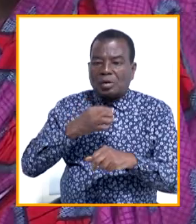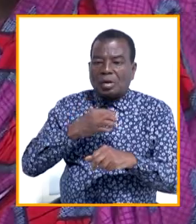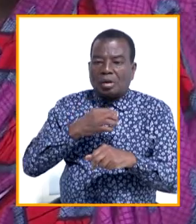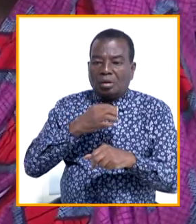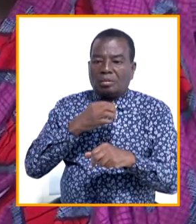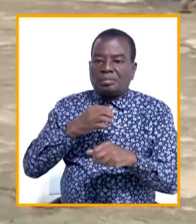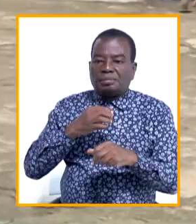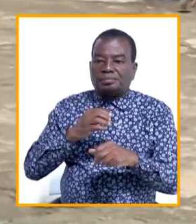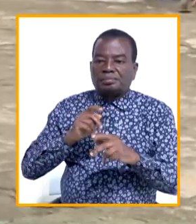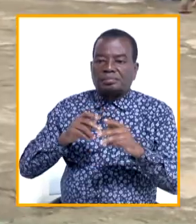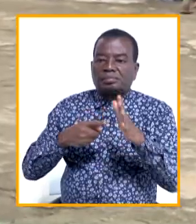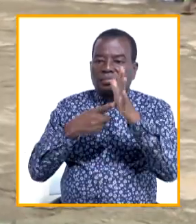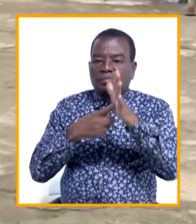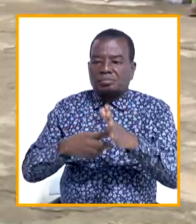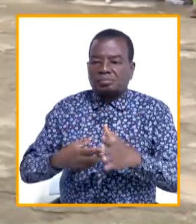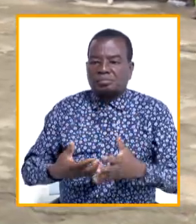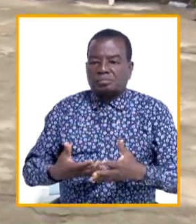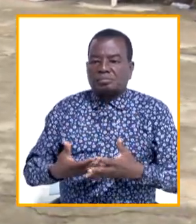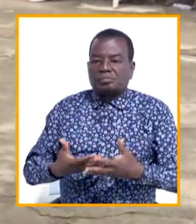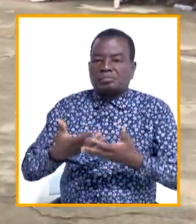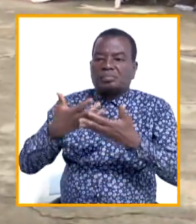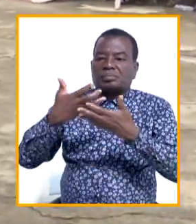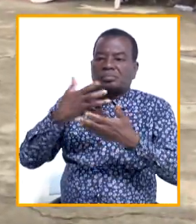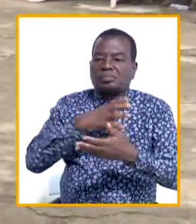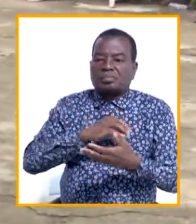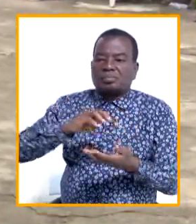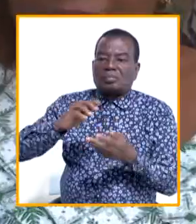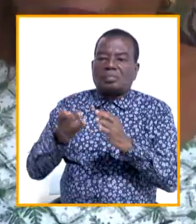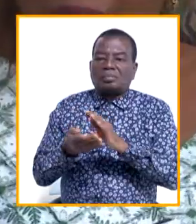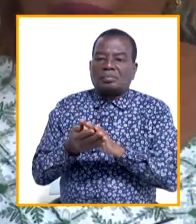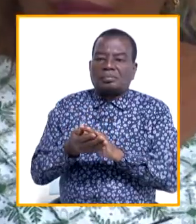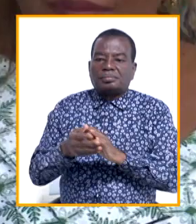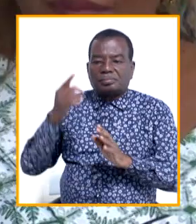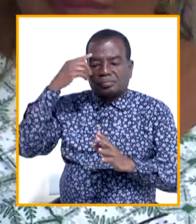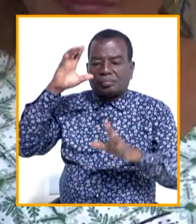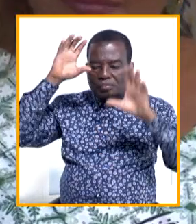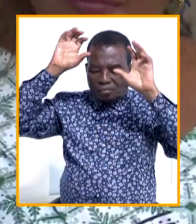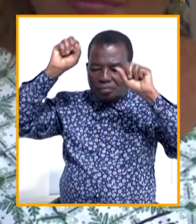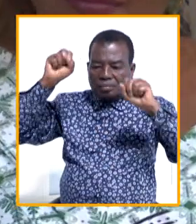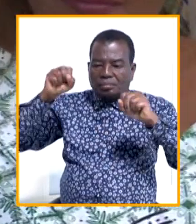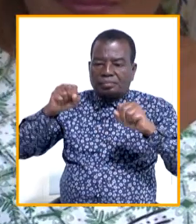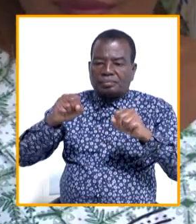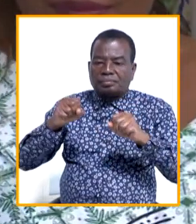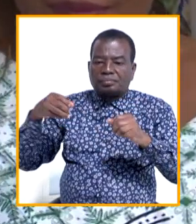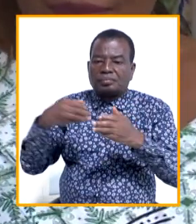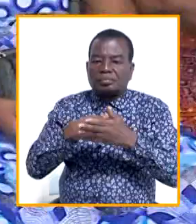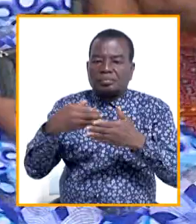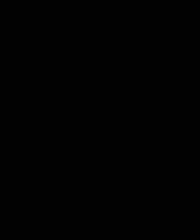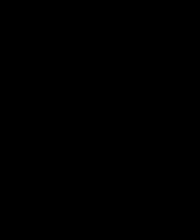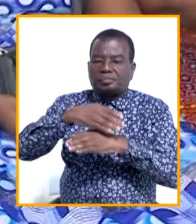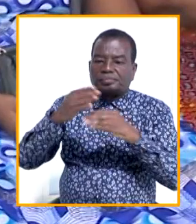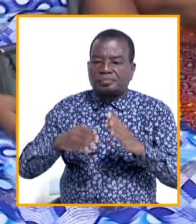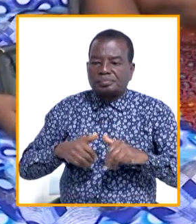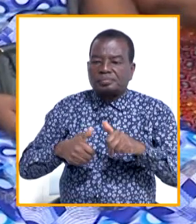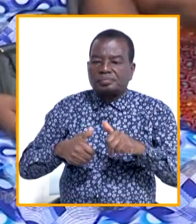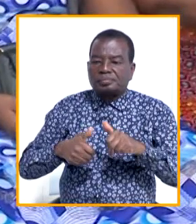une façon de montrer la richesse des valeurs culturelles de ce peuple pour le président du MOOC son nouveau bureau va